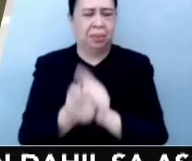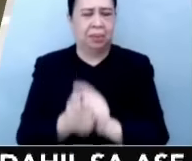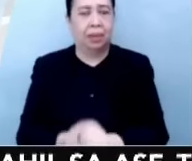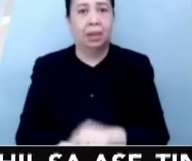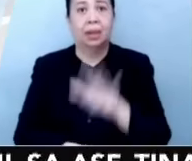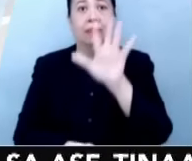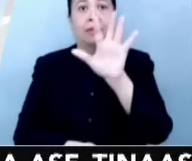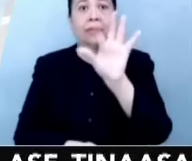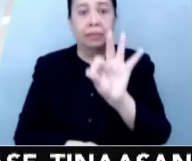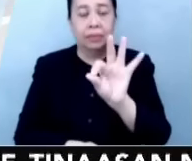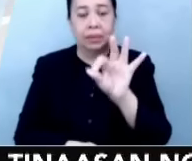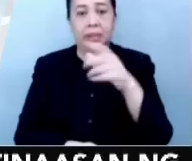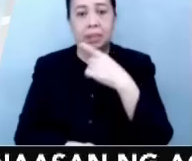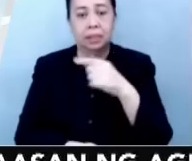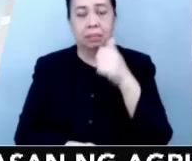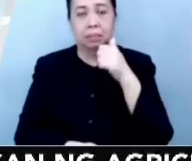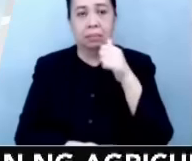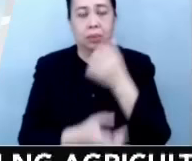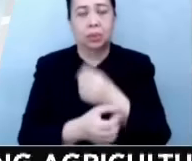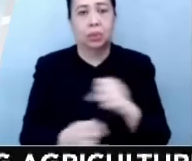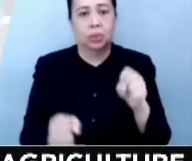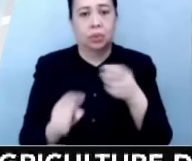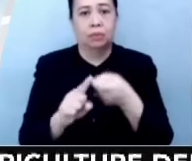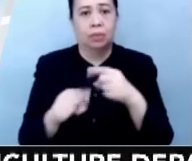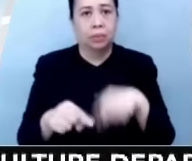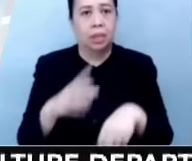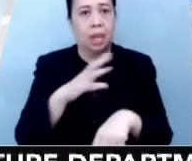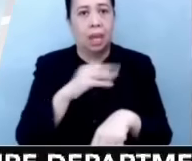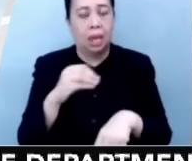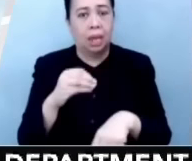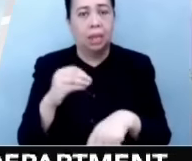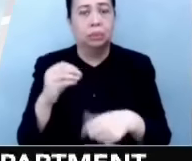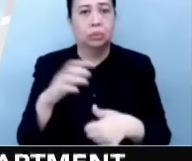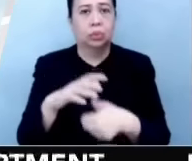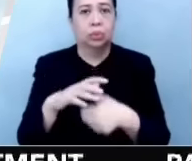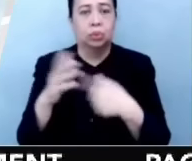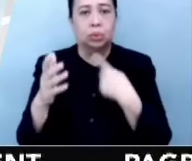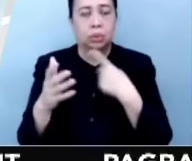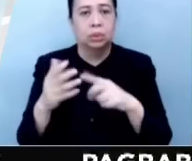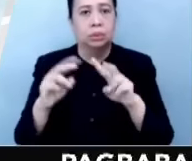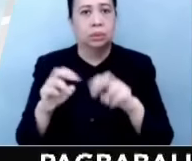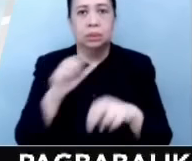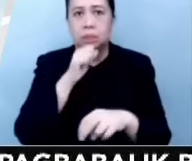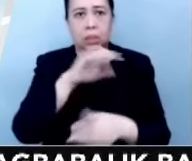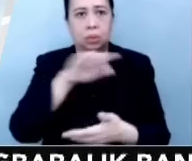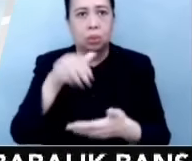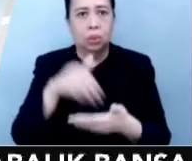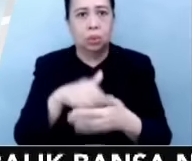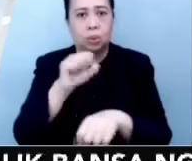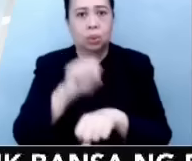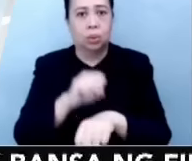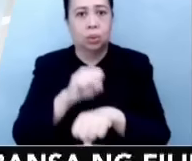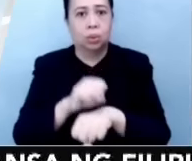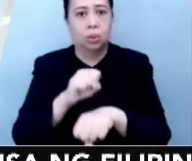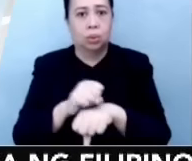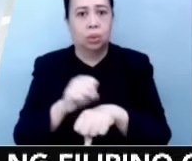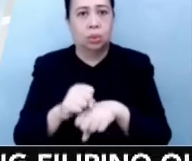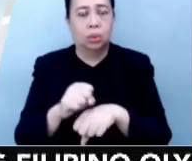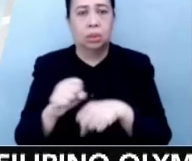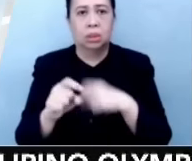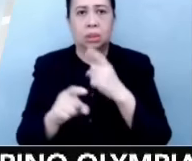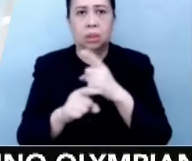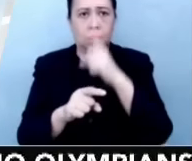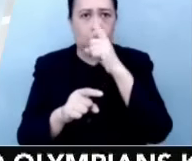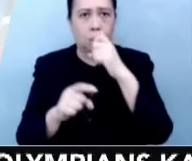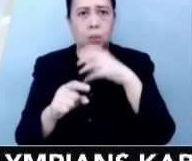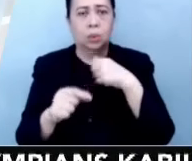sex workers ang nailigtas sa operasyong ito. At lumalabas sa investigasyon, hindi lahat ng nagtatrabaho rito nasa hustong edad.